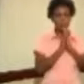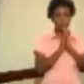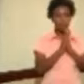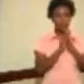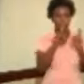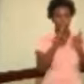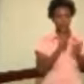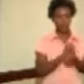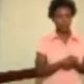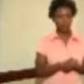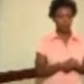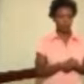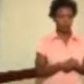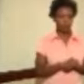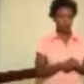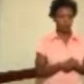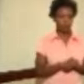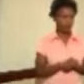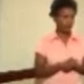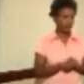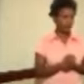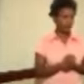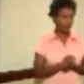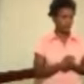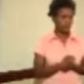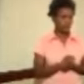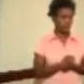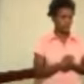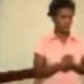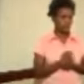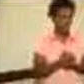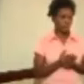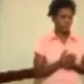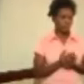question, Madame Maniga, comment vous vous êtes senti quand vous avez appelé Madame Martelly?